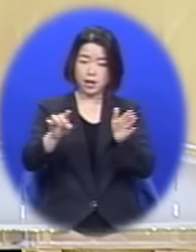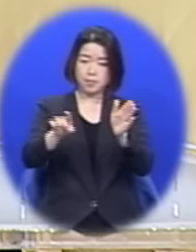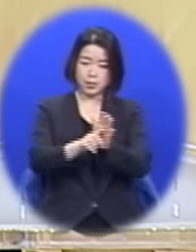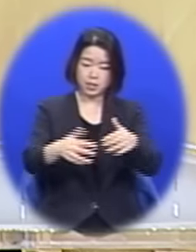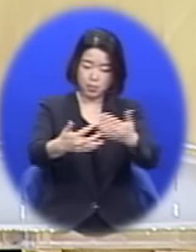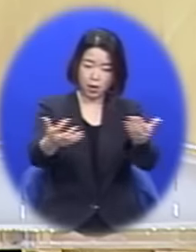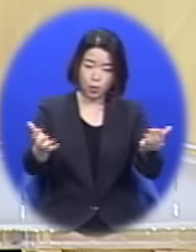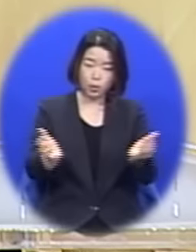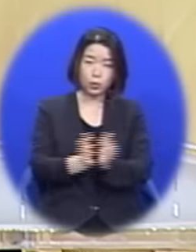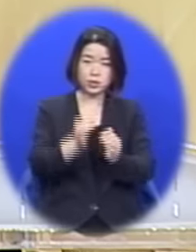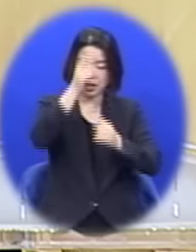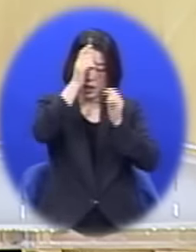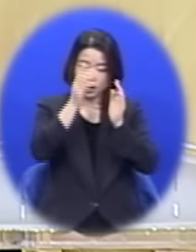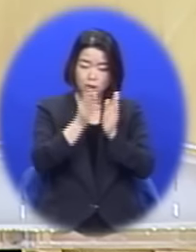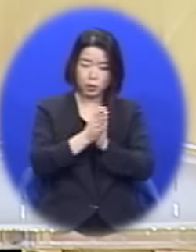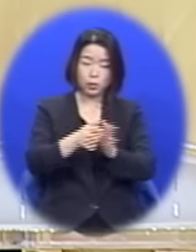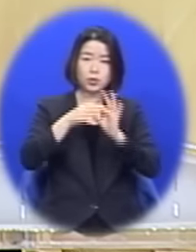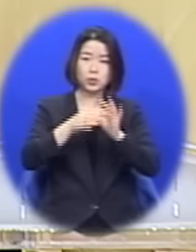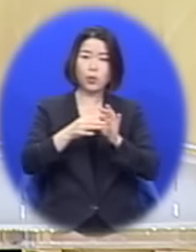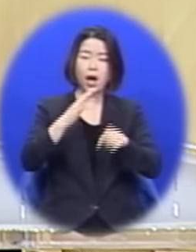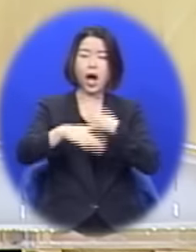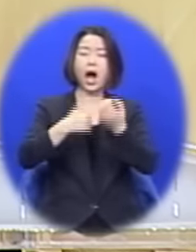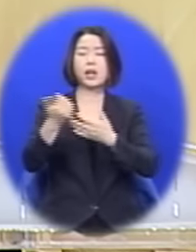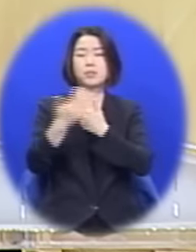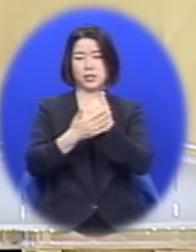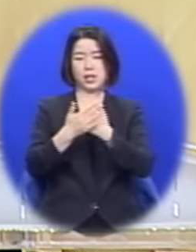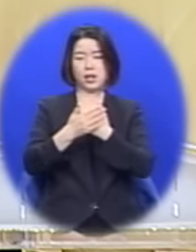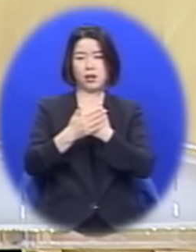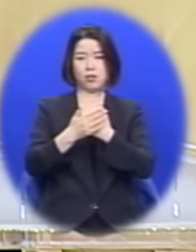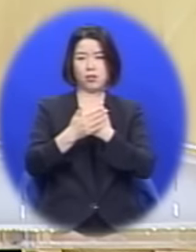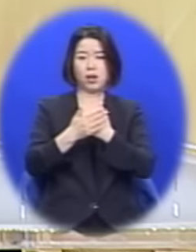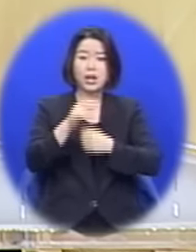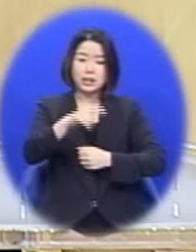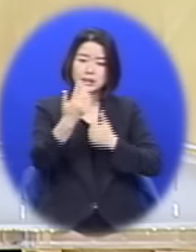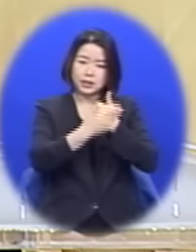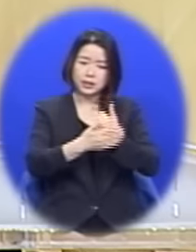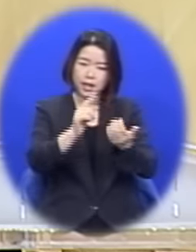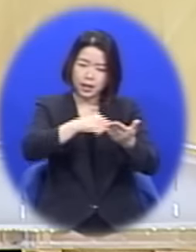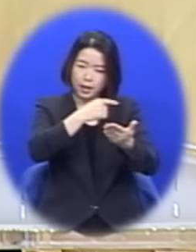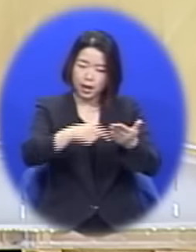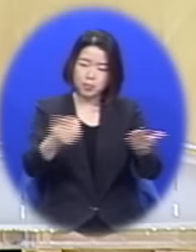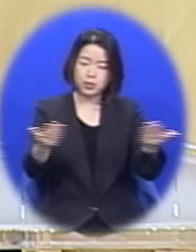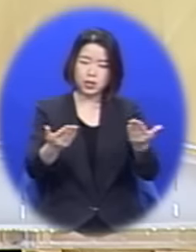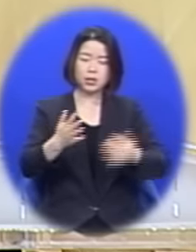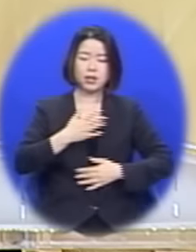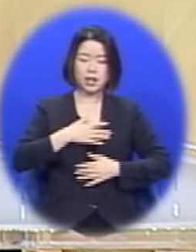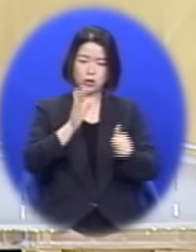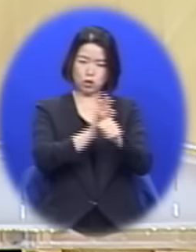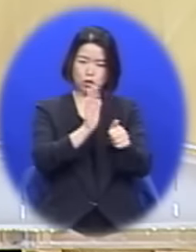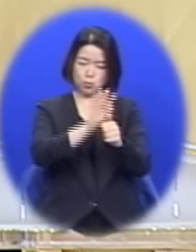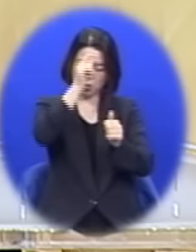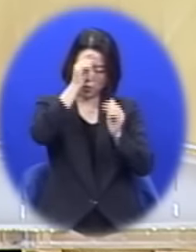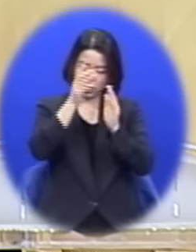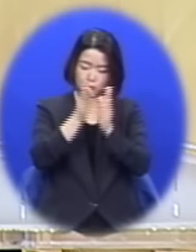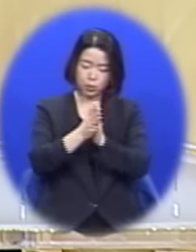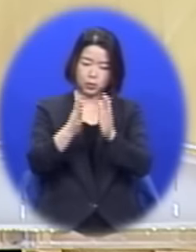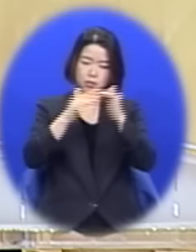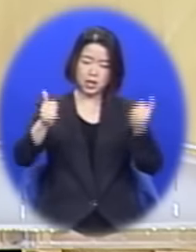기도를 통한 하나님의 은혜구나라는 생각에 그 은혜를 갚을 길은 저 역시 중보기도자로 서게 되는